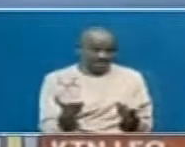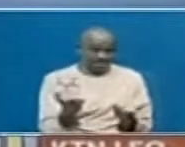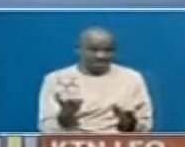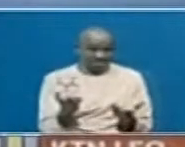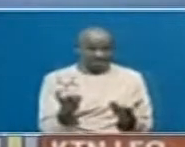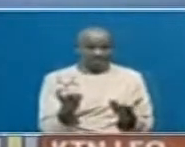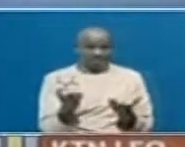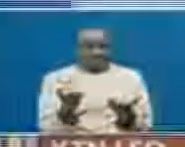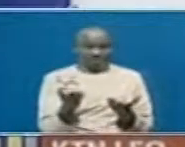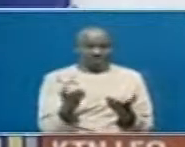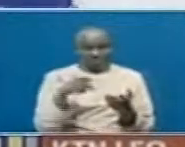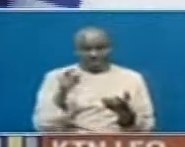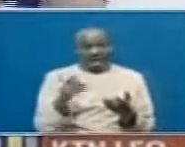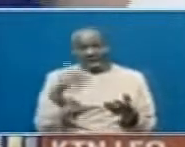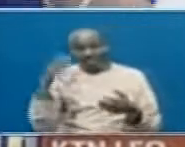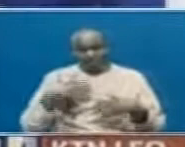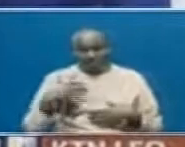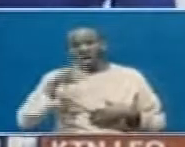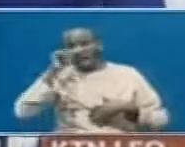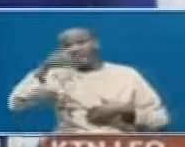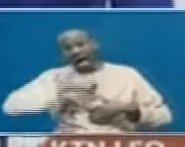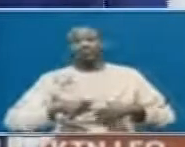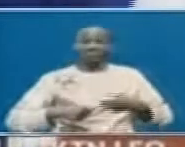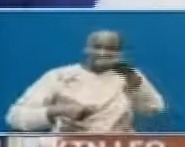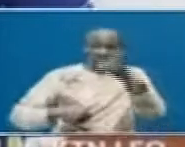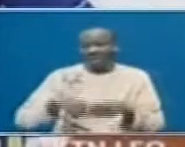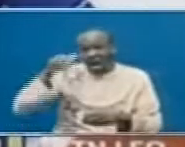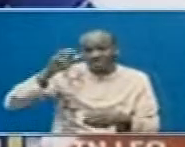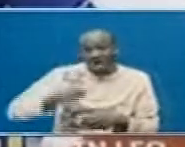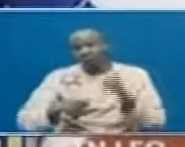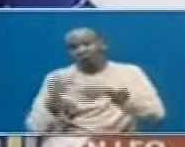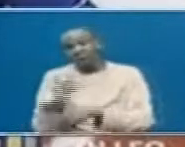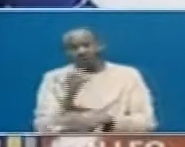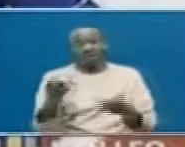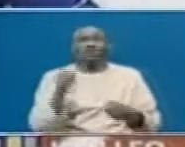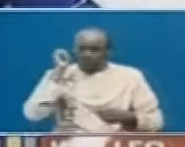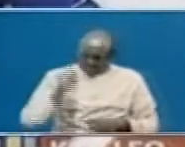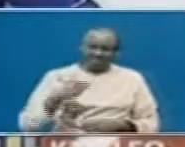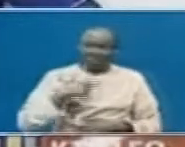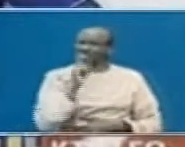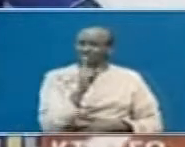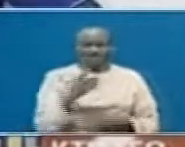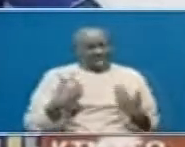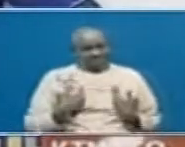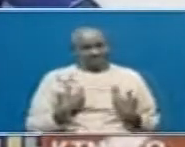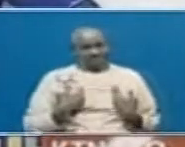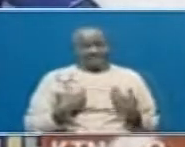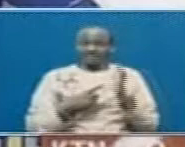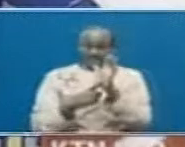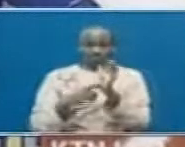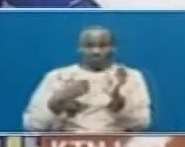kwa watangazaji wapatiwa vitu vingi, kila mtu akuita si ndio hivyo basi. Yataka uwe na nidhamu pia. Manacho kwa mfano kama